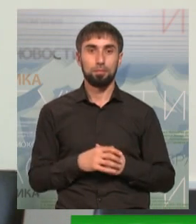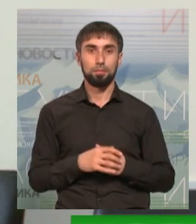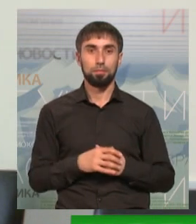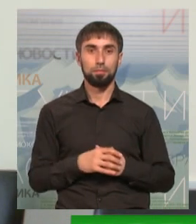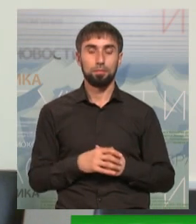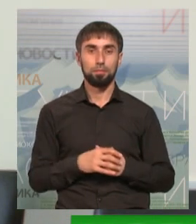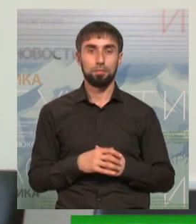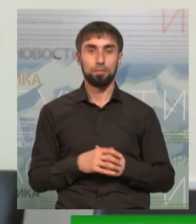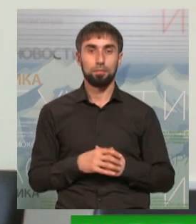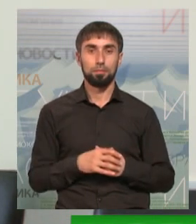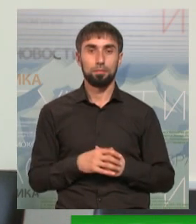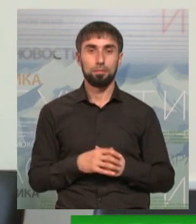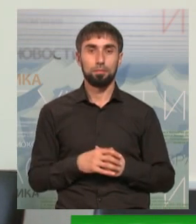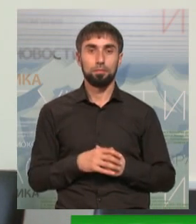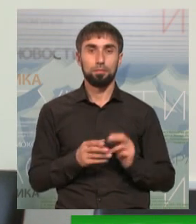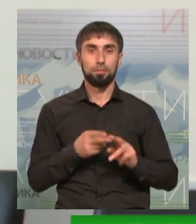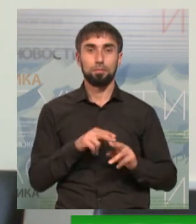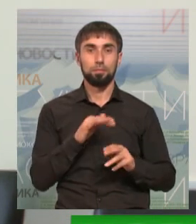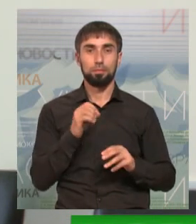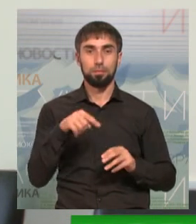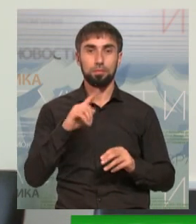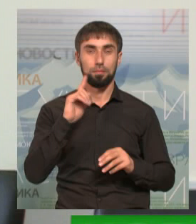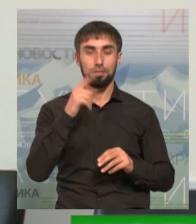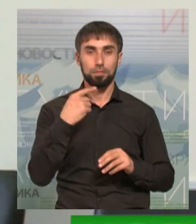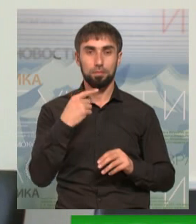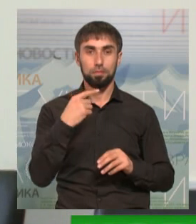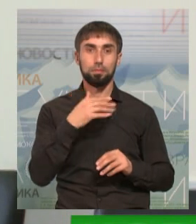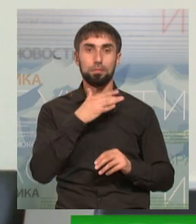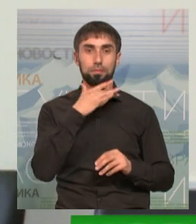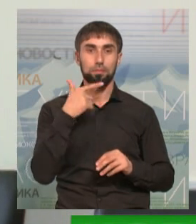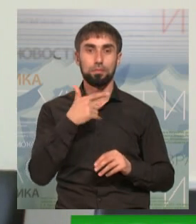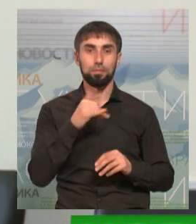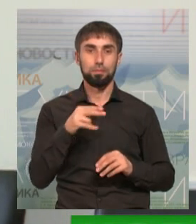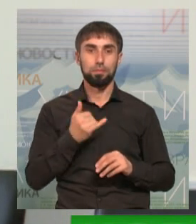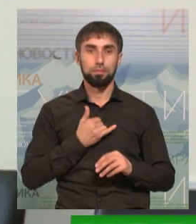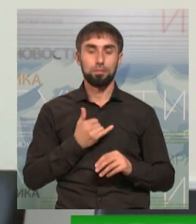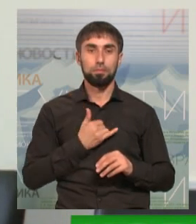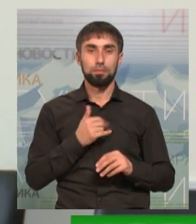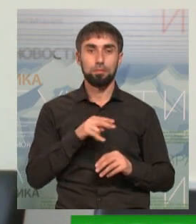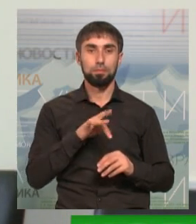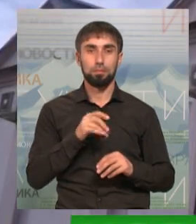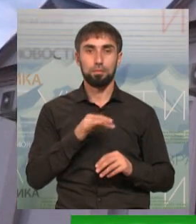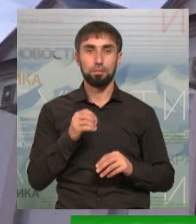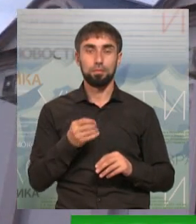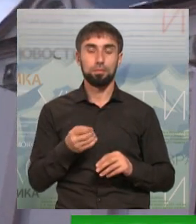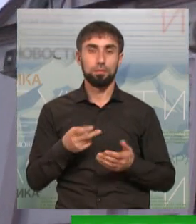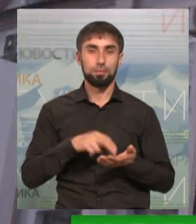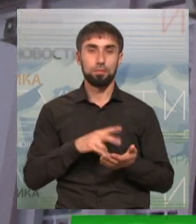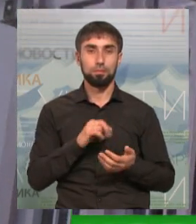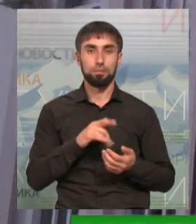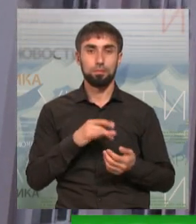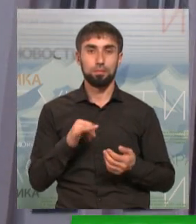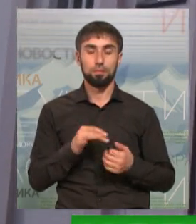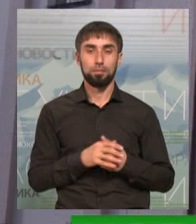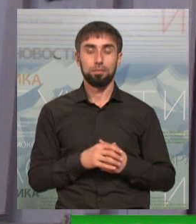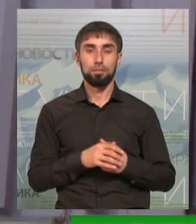рассчитываться. Но уже с этого года многие ГУПы у нас практически стали на ноги. Слияние